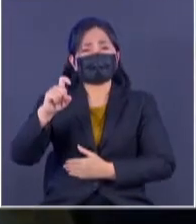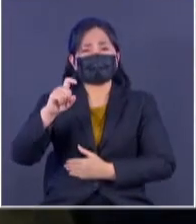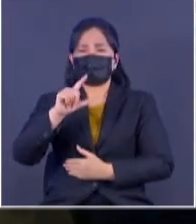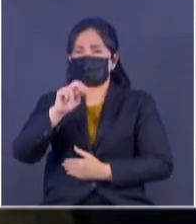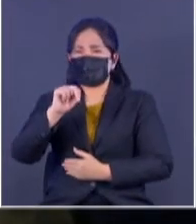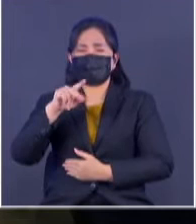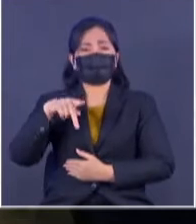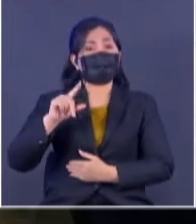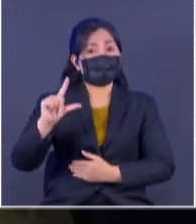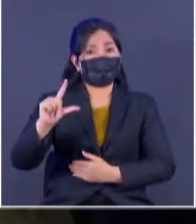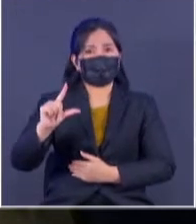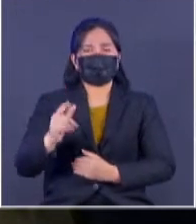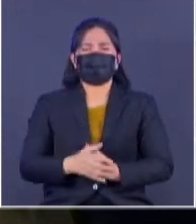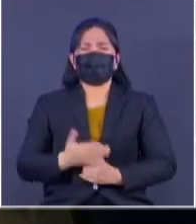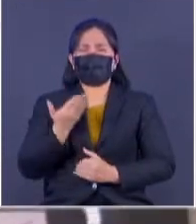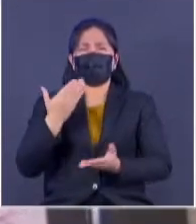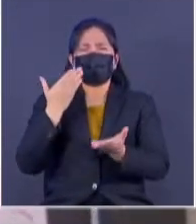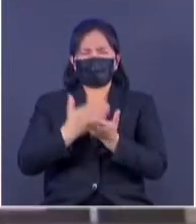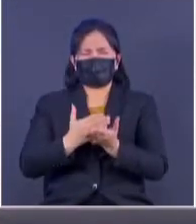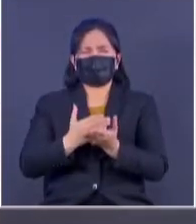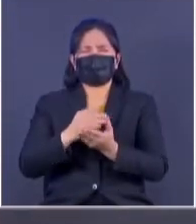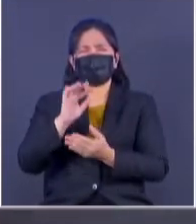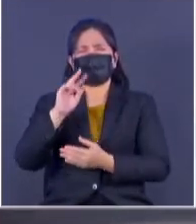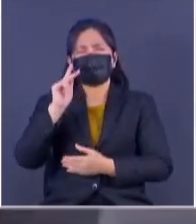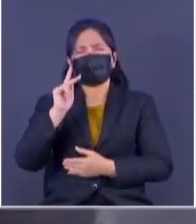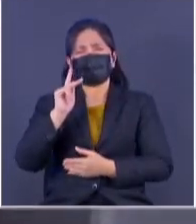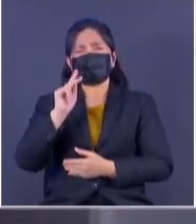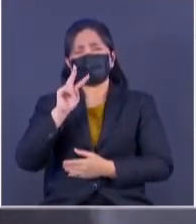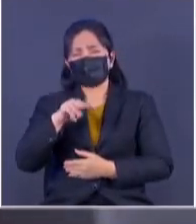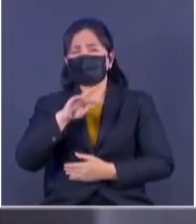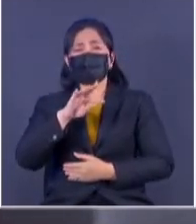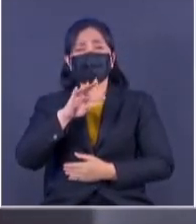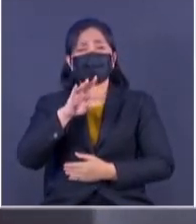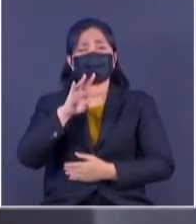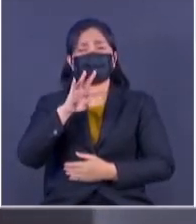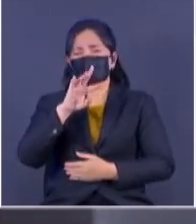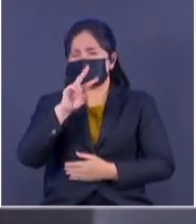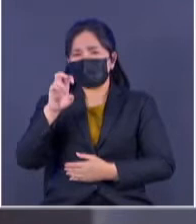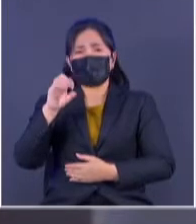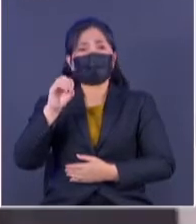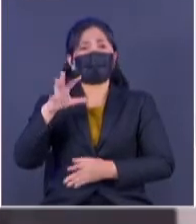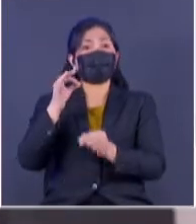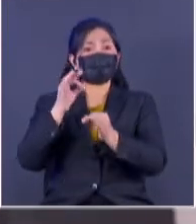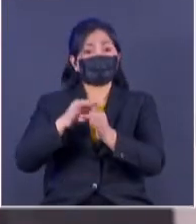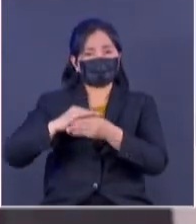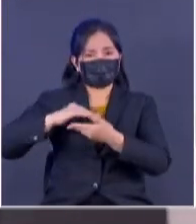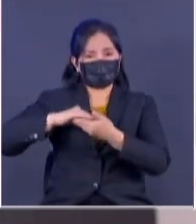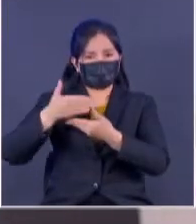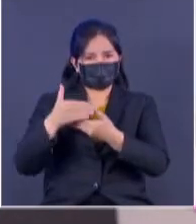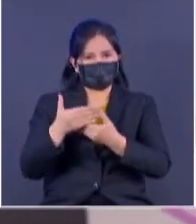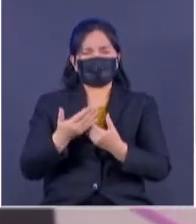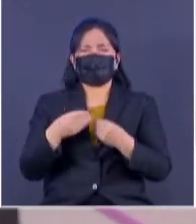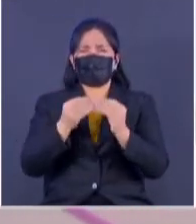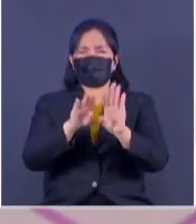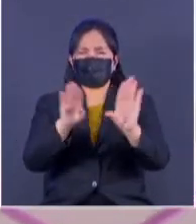างการปรับโครงสร้างหนี้อีกจำนวน 2,485 ล้านบาทหรือว่า 2,255 บัญชีก็เดี๋ยวจะมีการเปิด